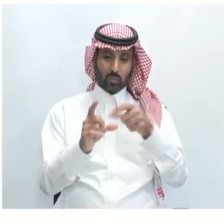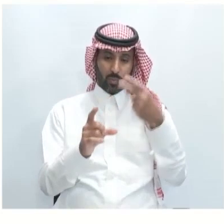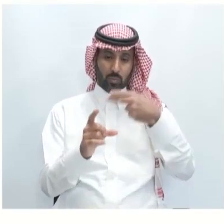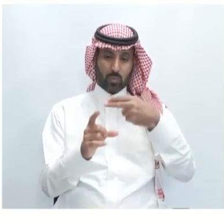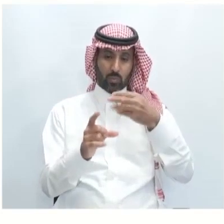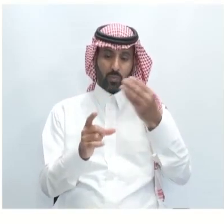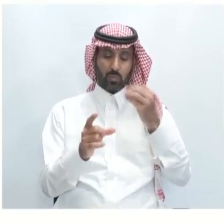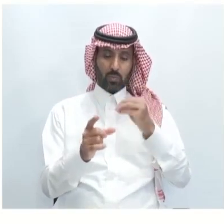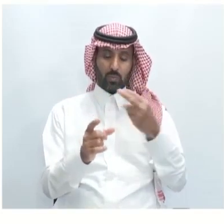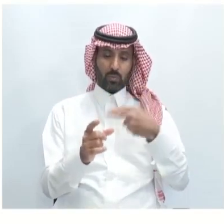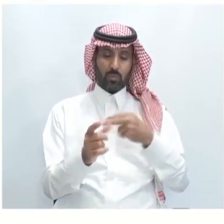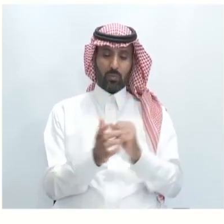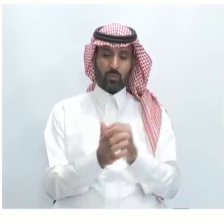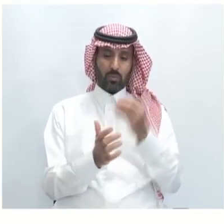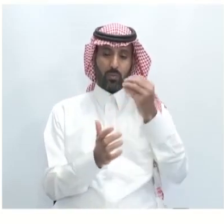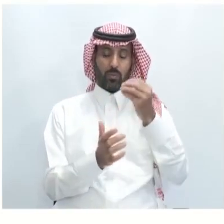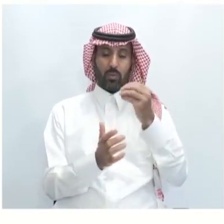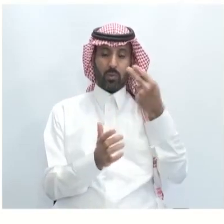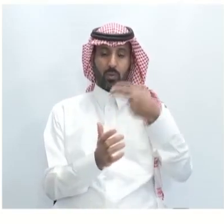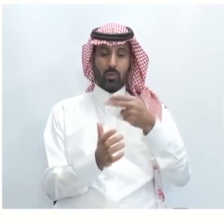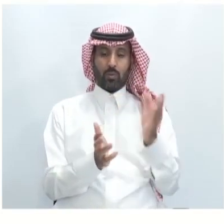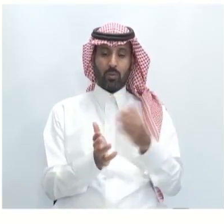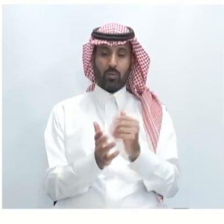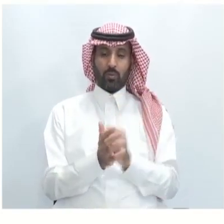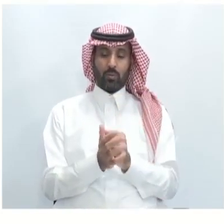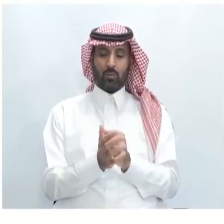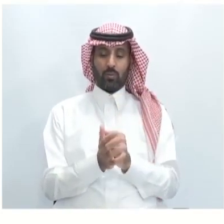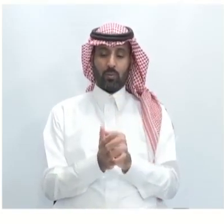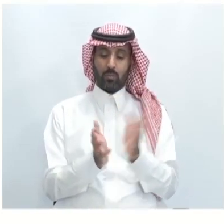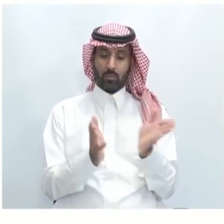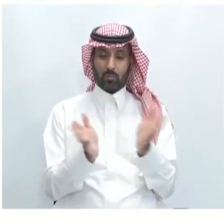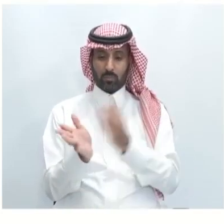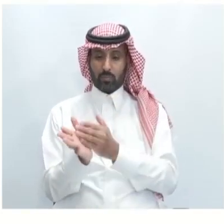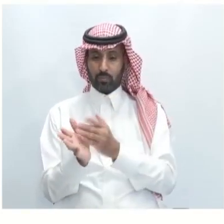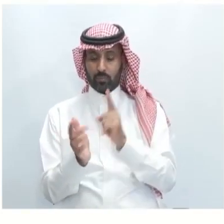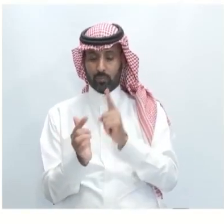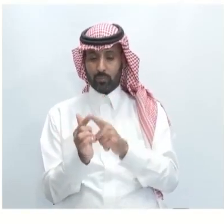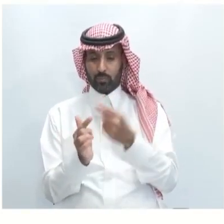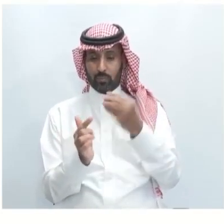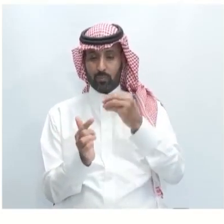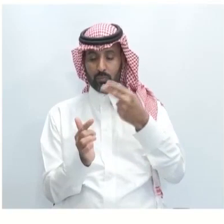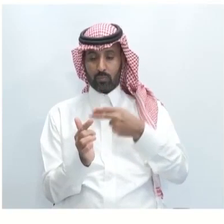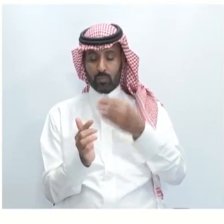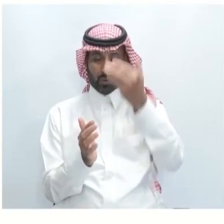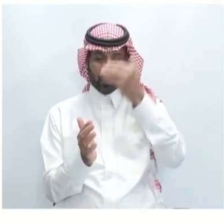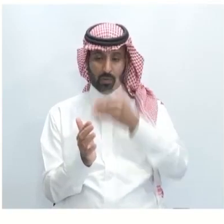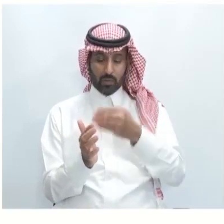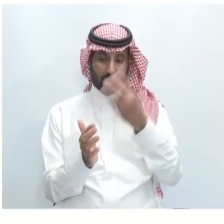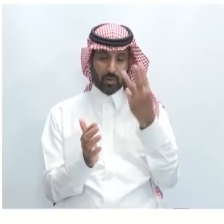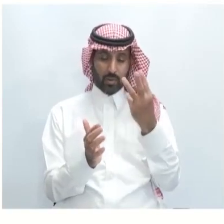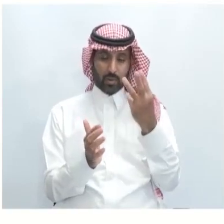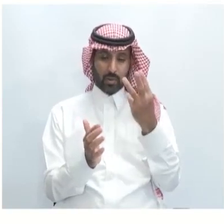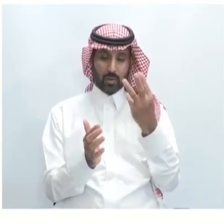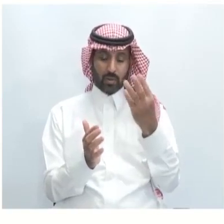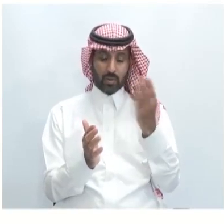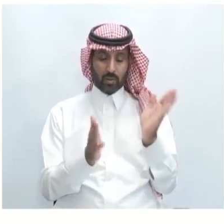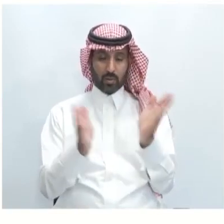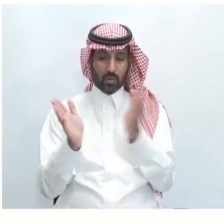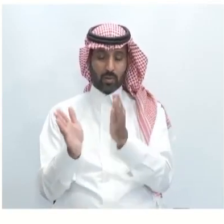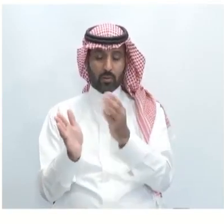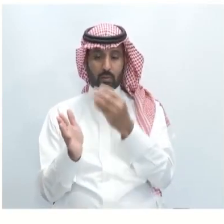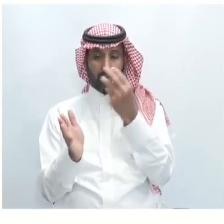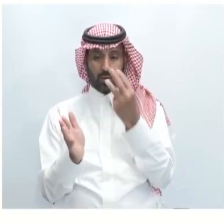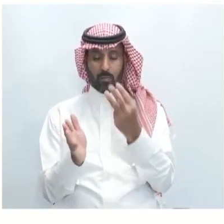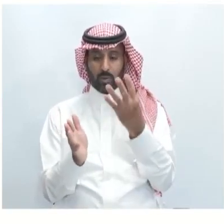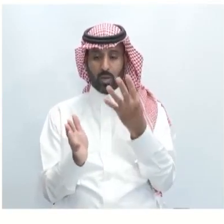الاو اتش على اليمين الثانيه مجموعه الاو اتش على اليسار بعد ذلك مجموعه الاو اتش على اليمين في